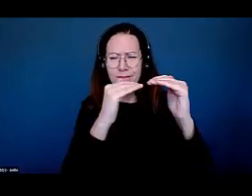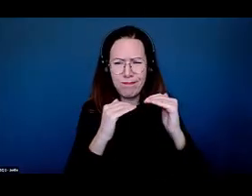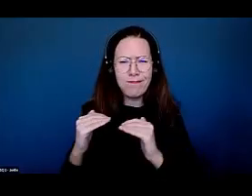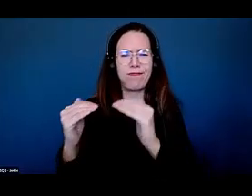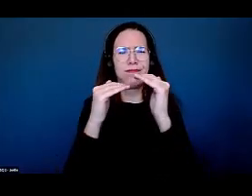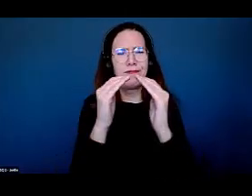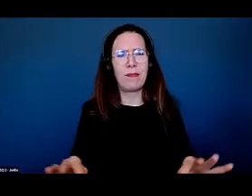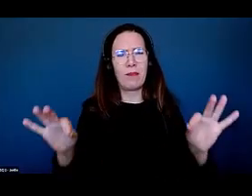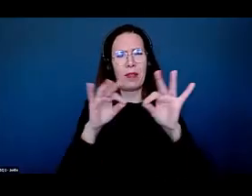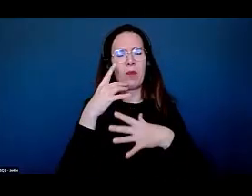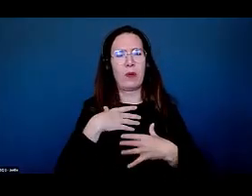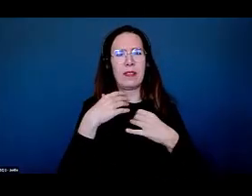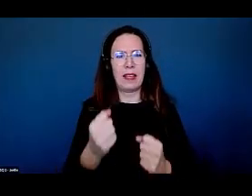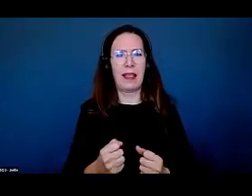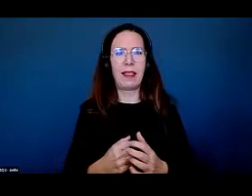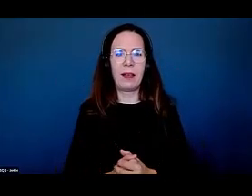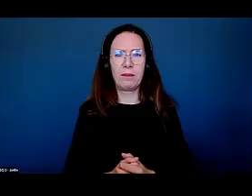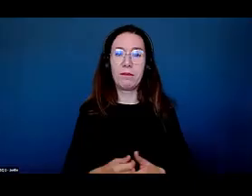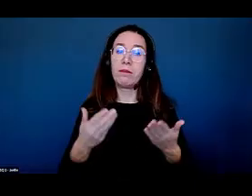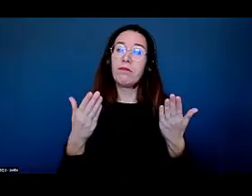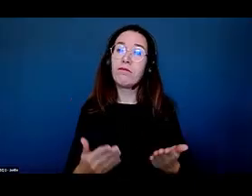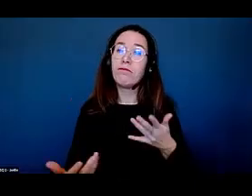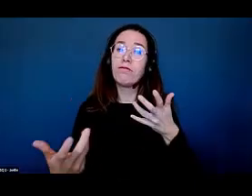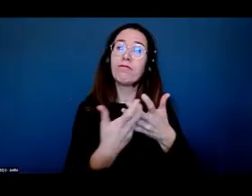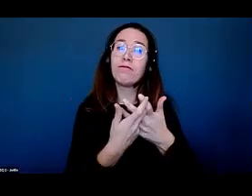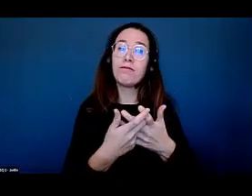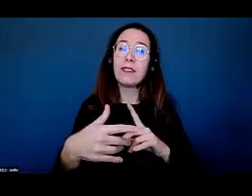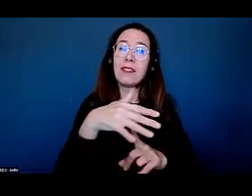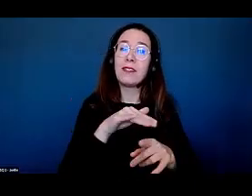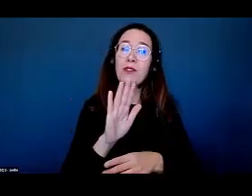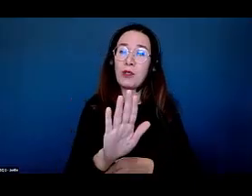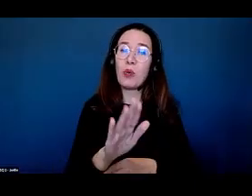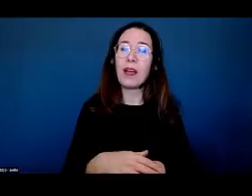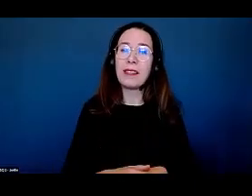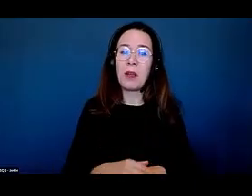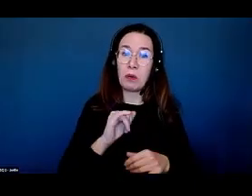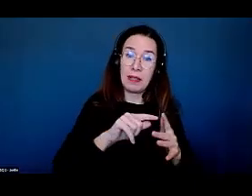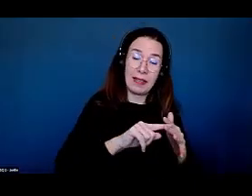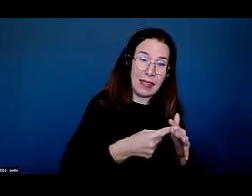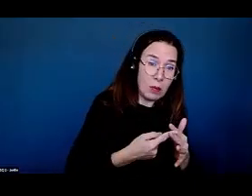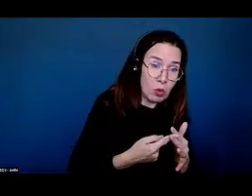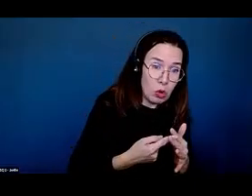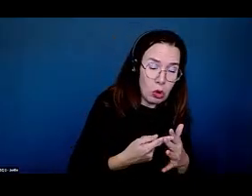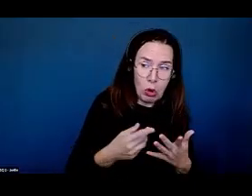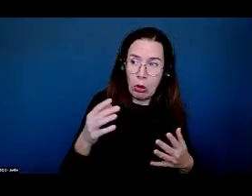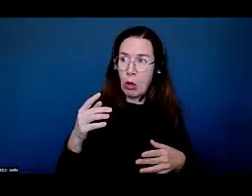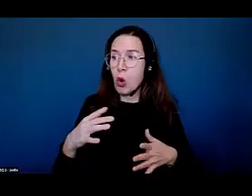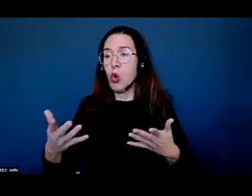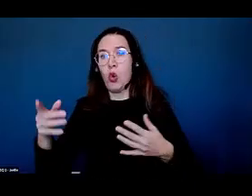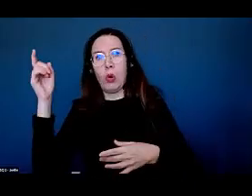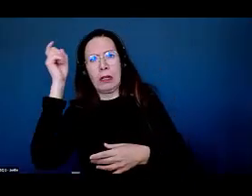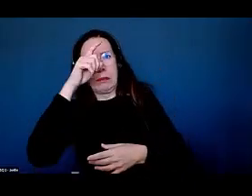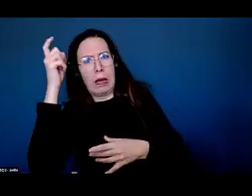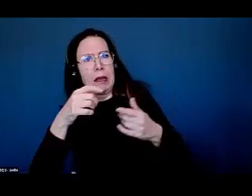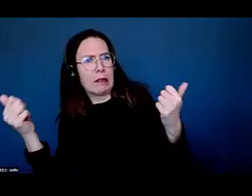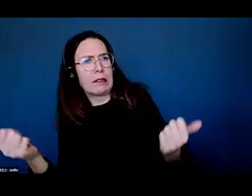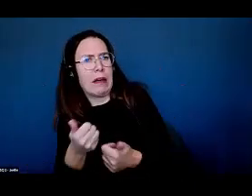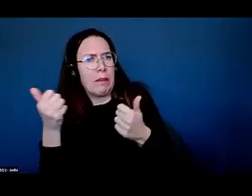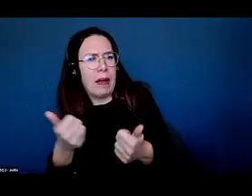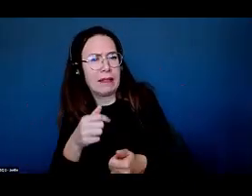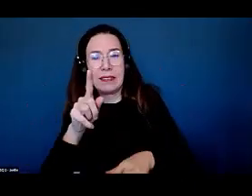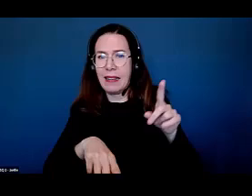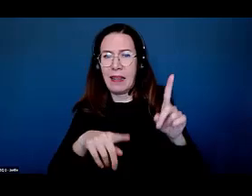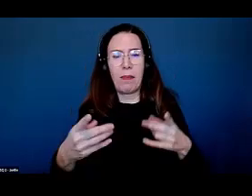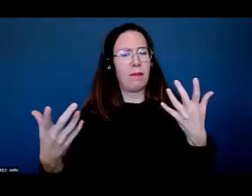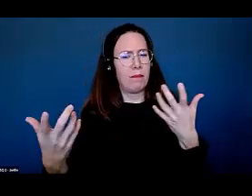en santé. Ce cadre est conçu pour s'adapter à votre situation, que vous soyez débutant ou que vous ayez des années d'expérience dans ce